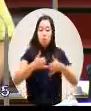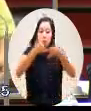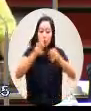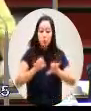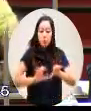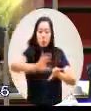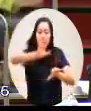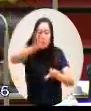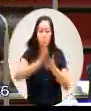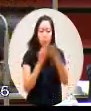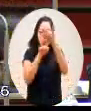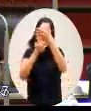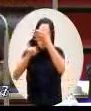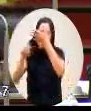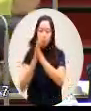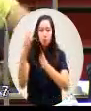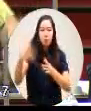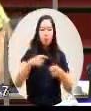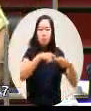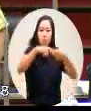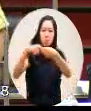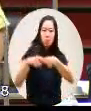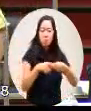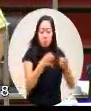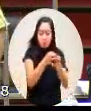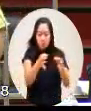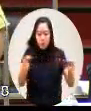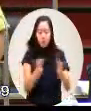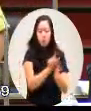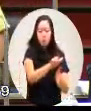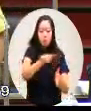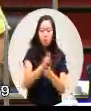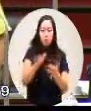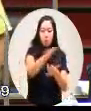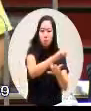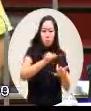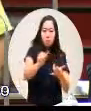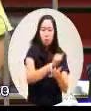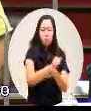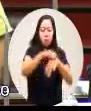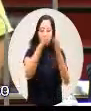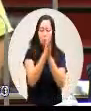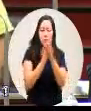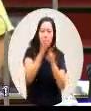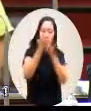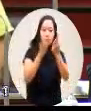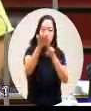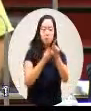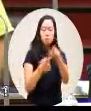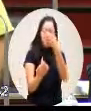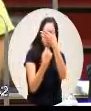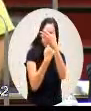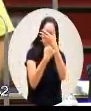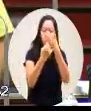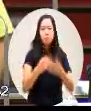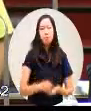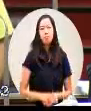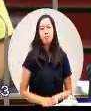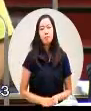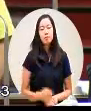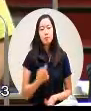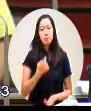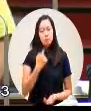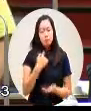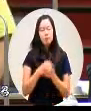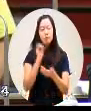击，串联整个台湾的教师要来谴责我，一万人的教师要谴责我，我讲